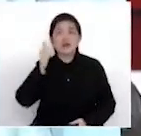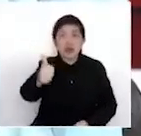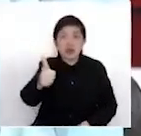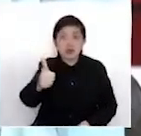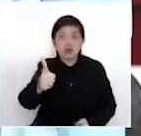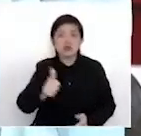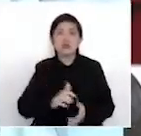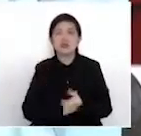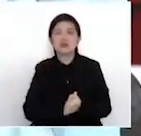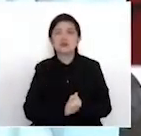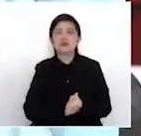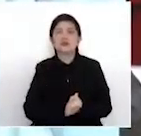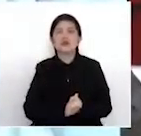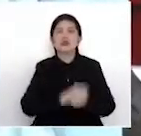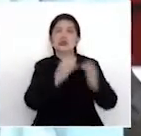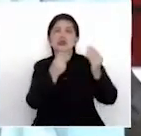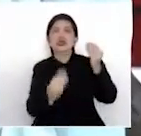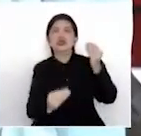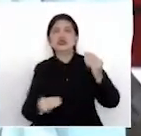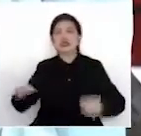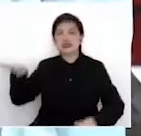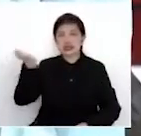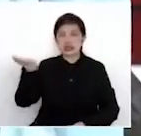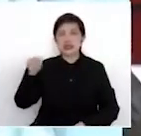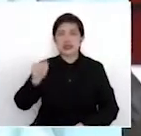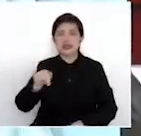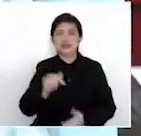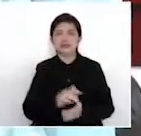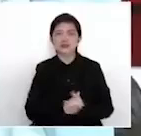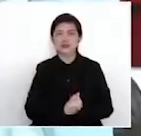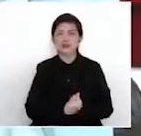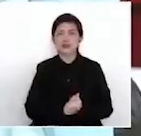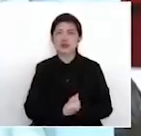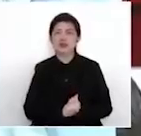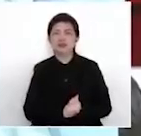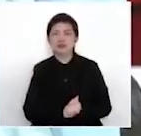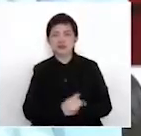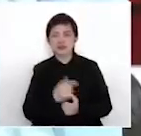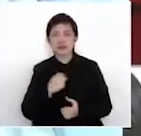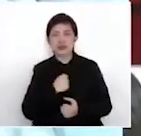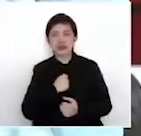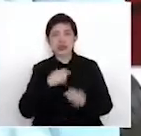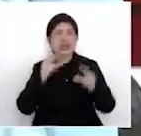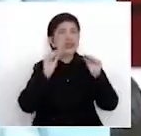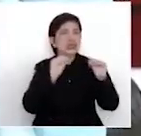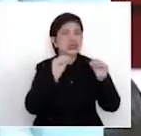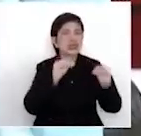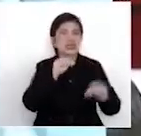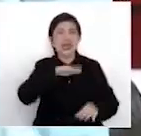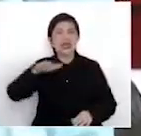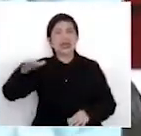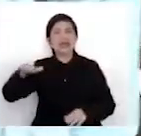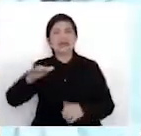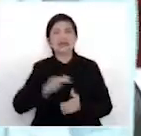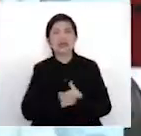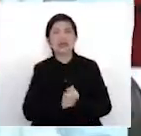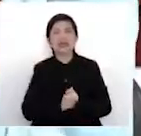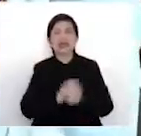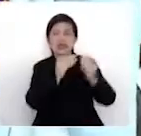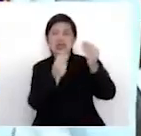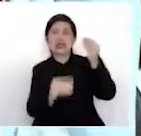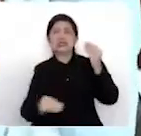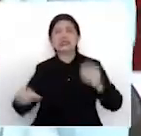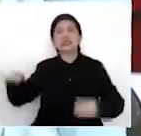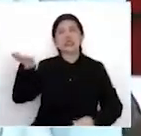karena para gensi ini saya ini diajarin karena maju Gubernur ini oleh anak-anak saya oleh teman-temannya yang